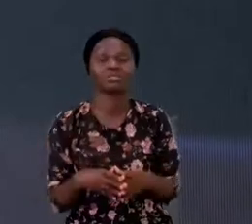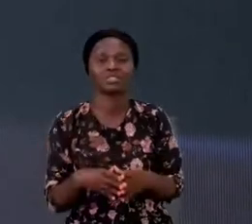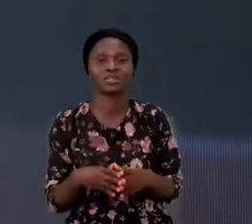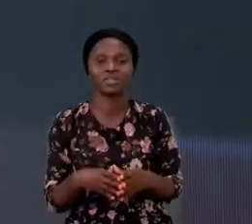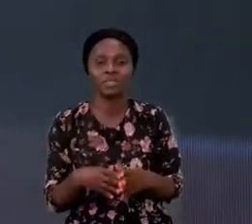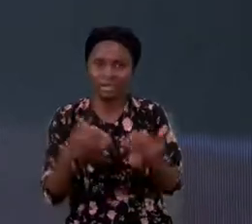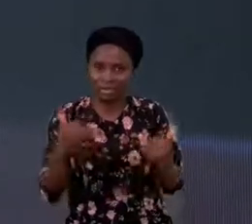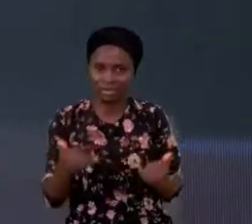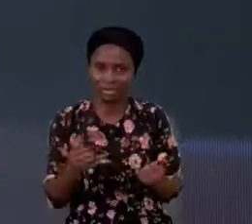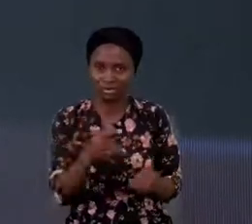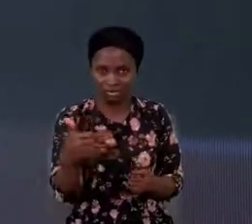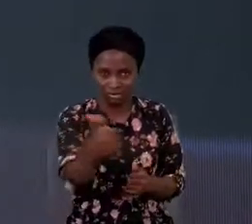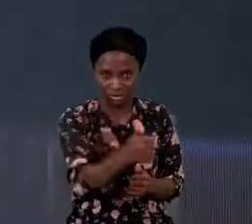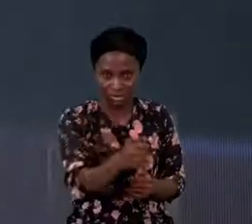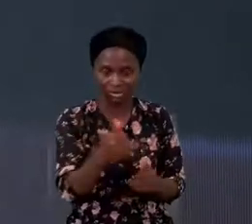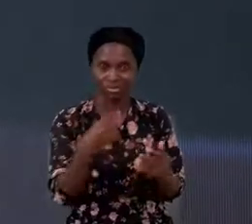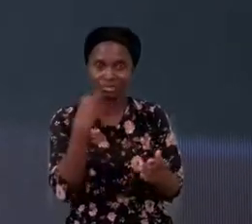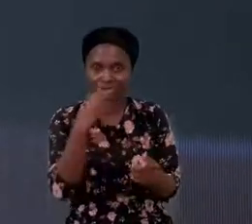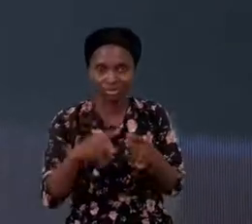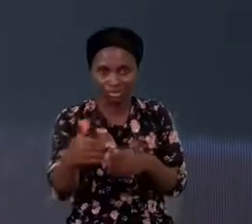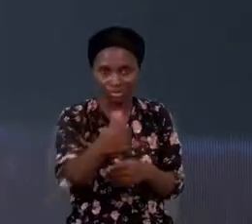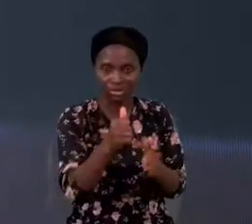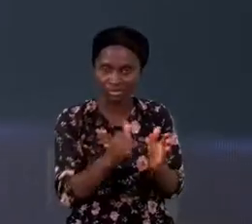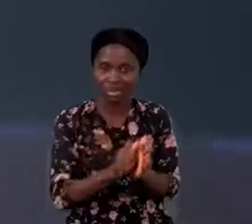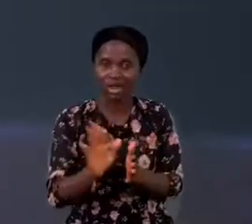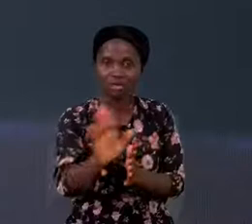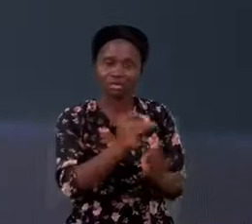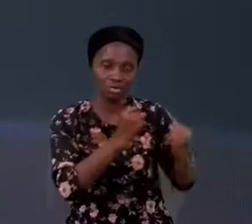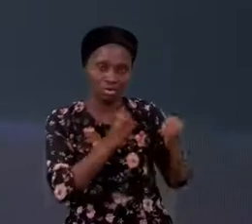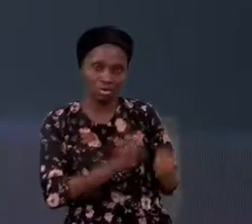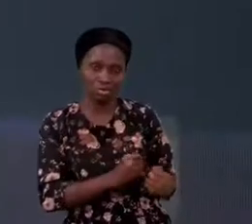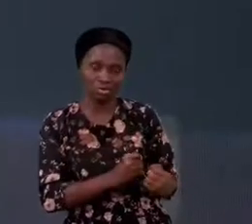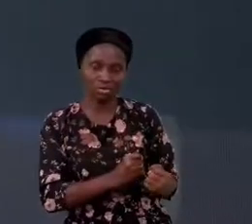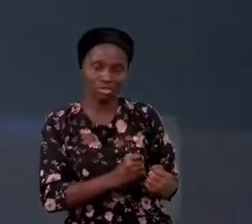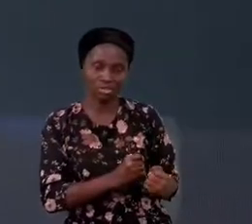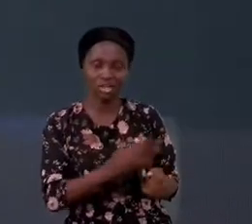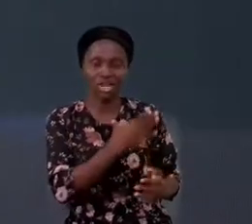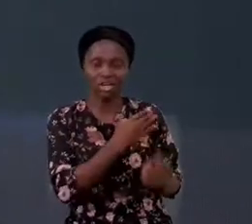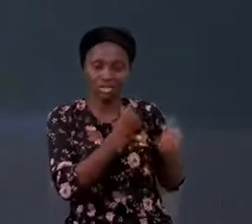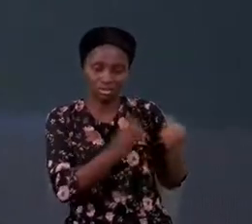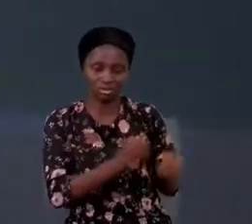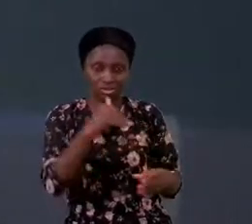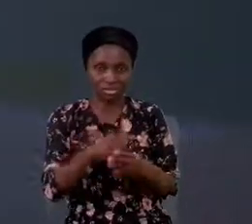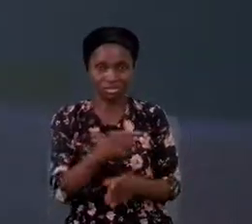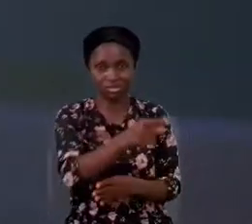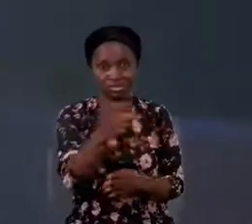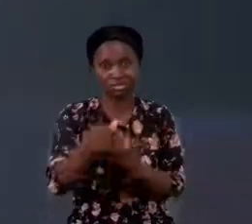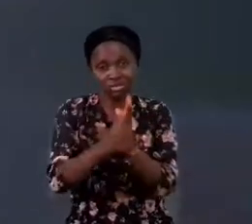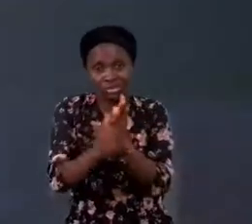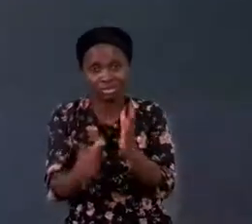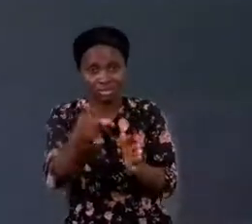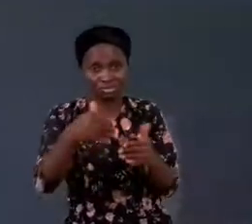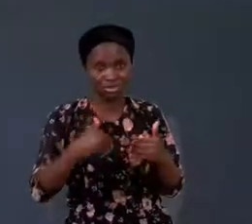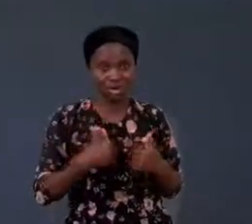Voyez la confiance là-bas à ne pas vendre. Voyez la passion et la mission que vous avez à ne